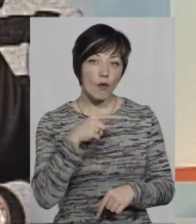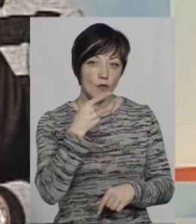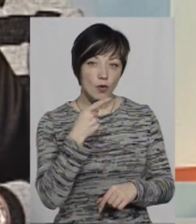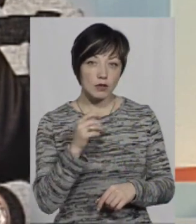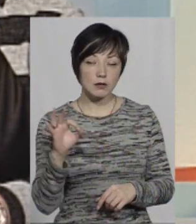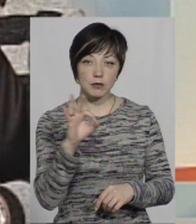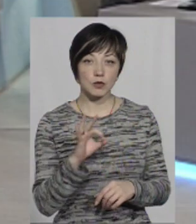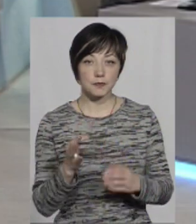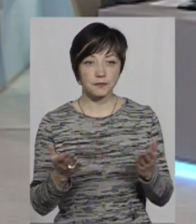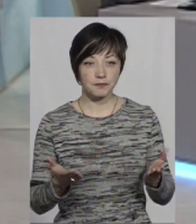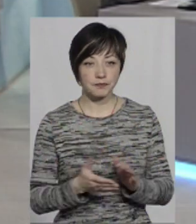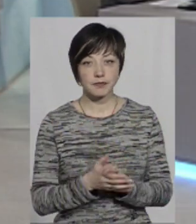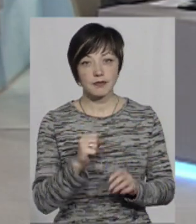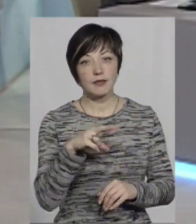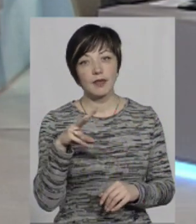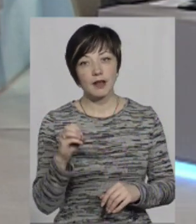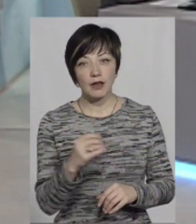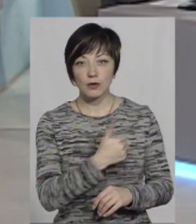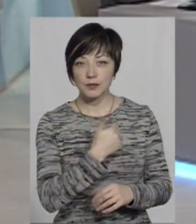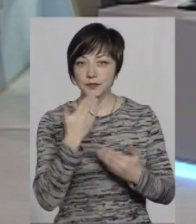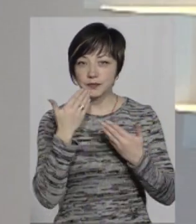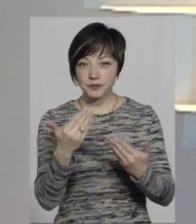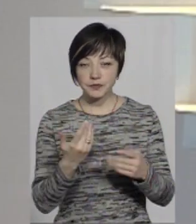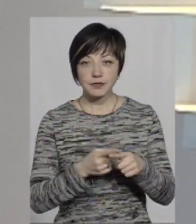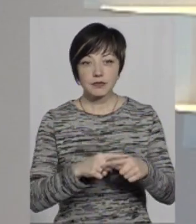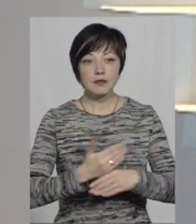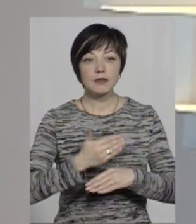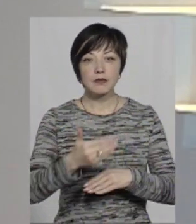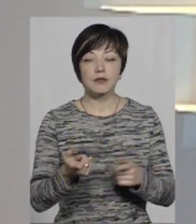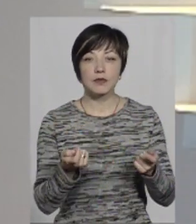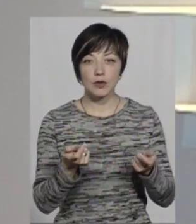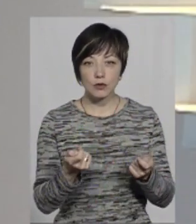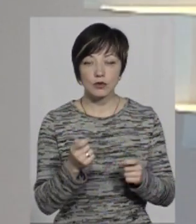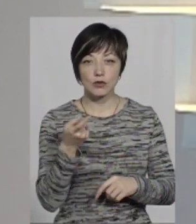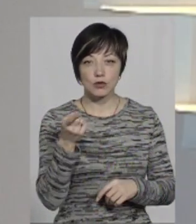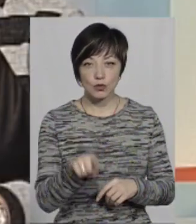говорити оце, можна але відверто, якраз вас що, хотіла запитати. Що воно запізно трохи. Чому?